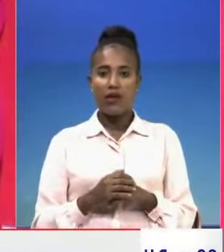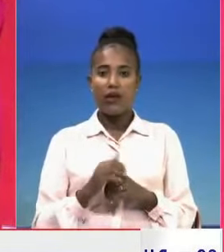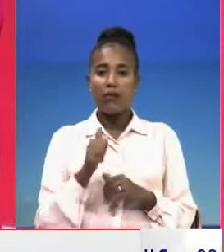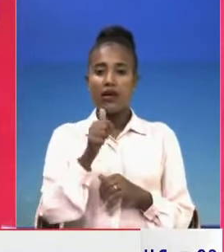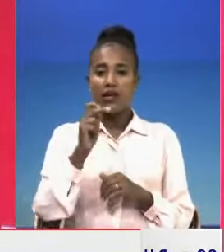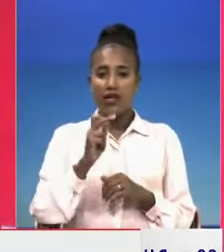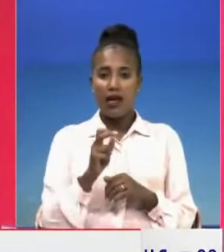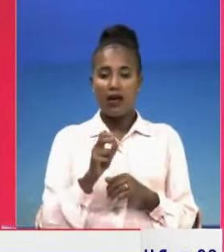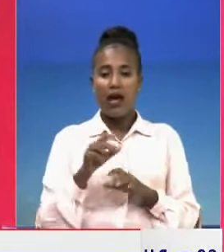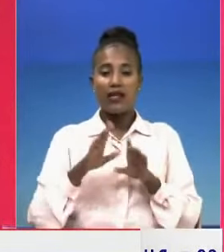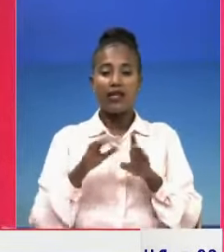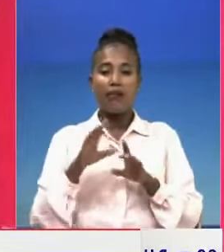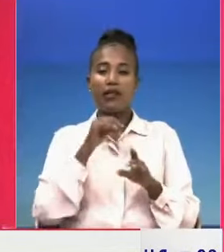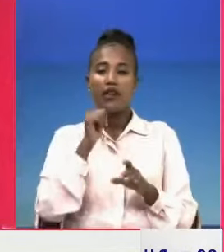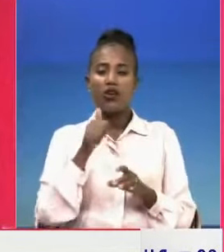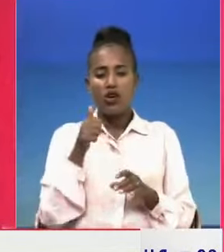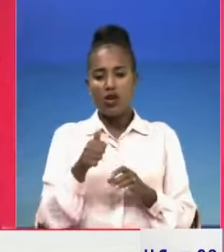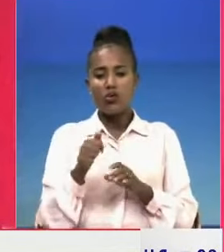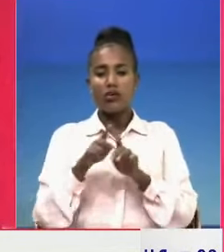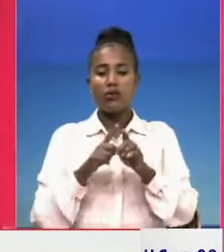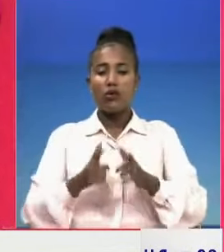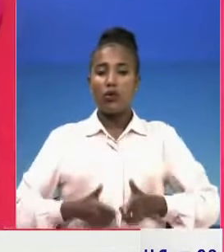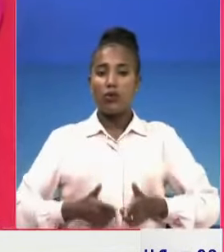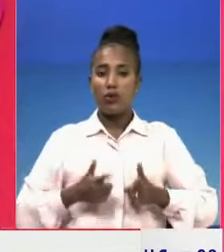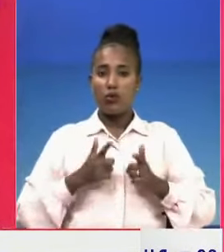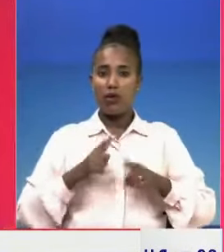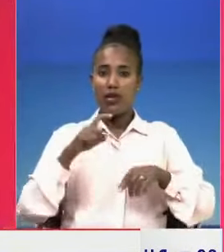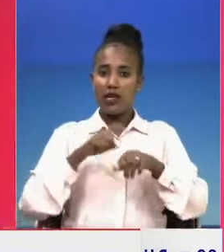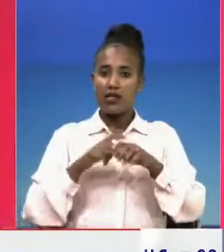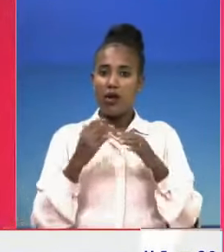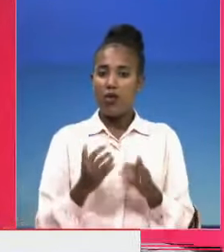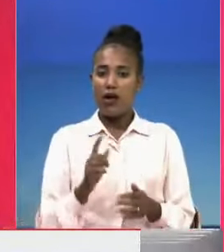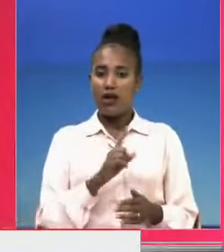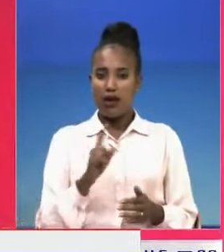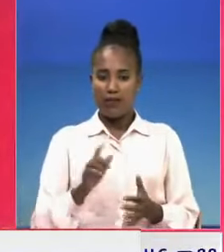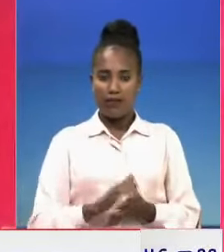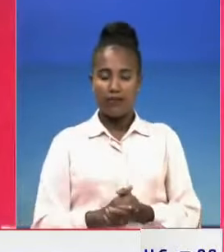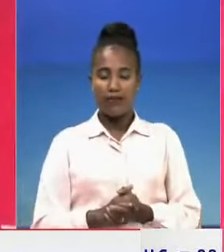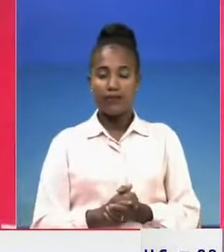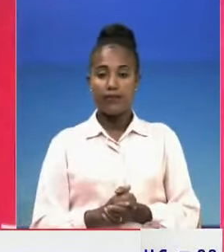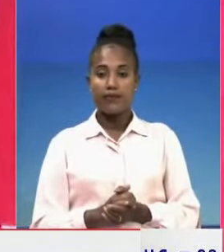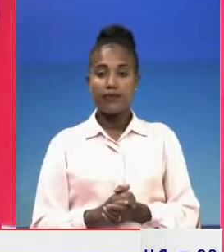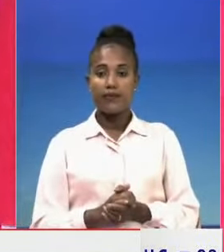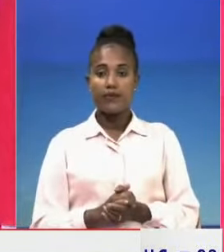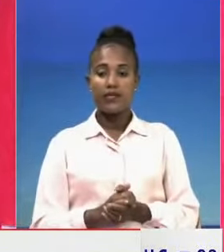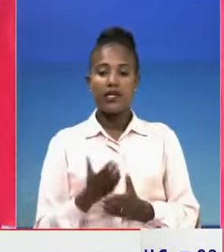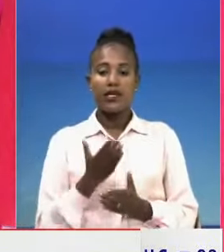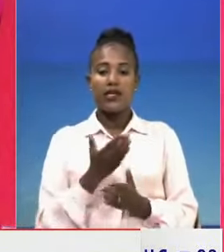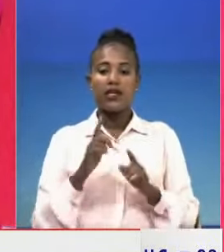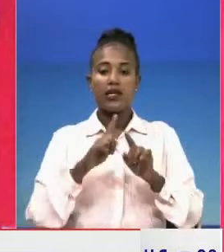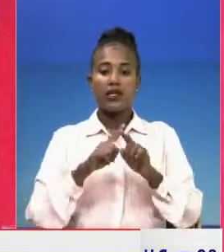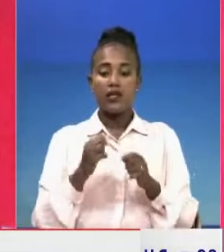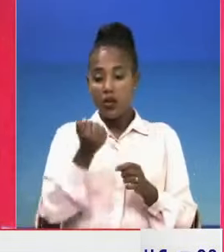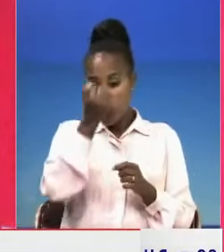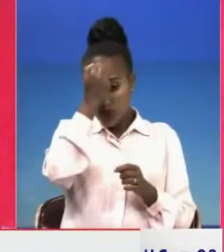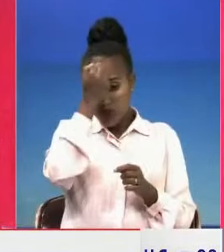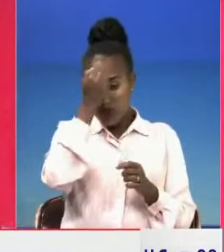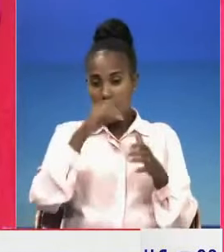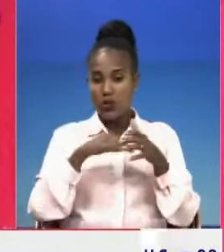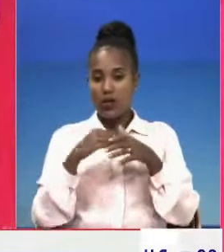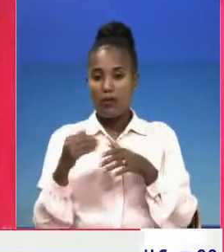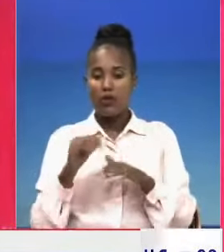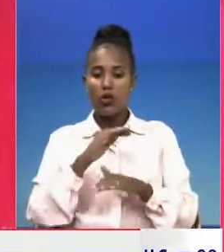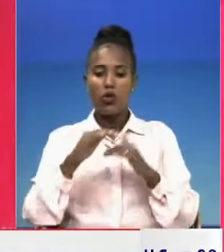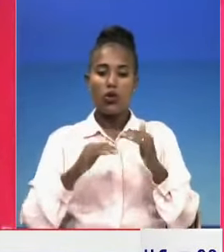ደግሞ ባድርግና ባታድርግ ማለት ሰው ራሱን አስማምቶ የሚኖርበት ጊዜው አሁን አይደለም። ነገር ግን ከቁጭት